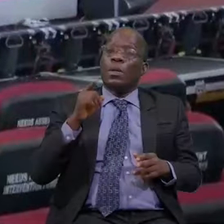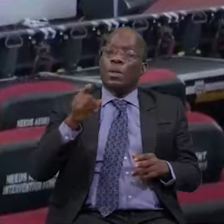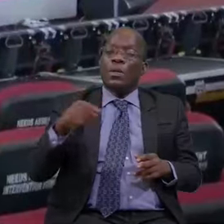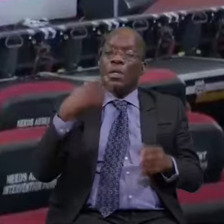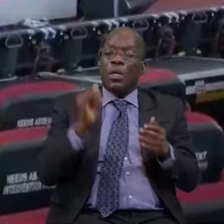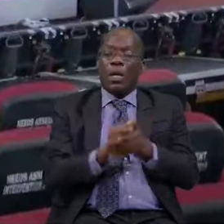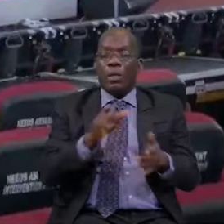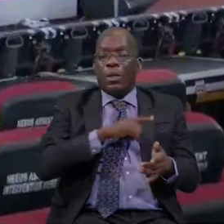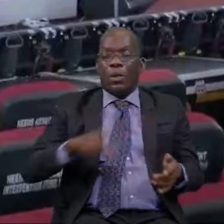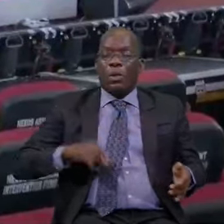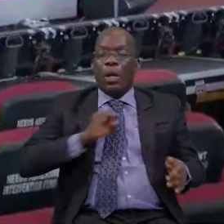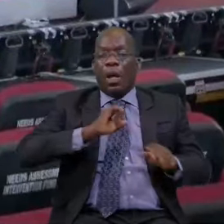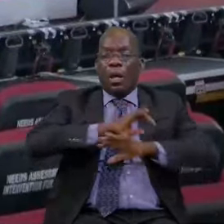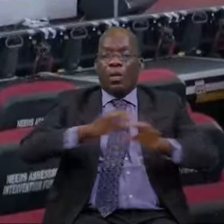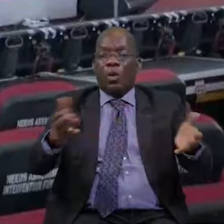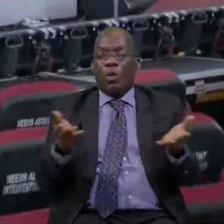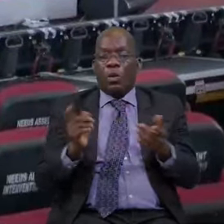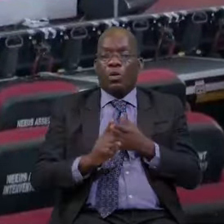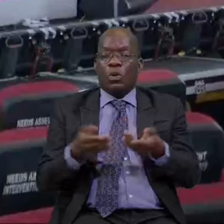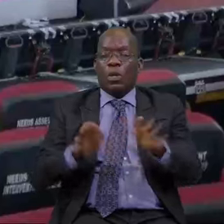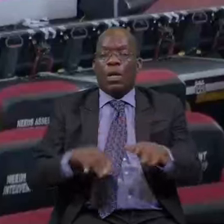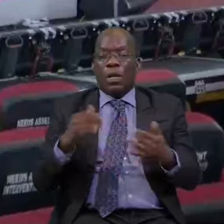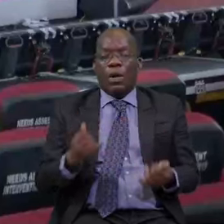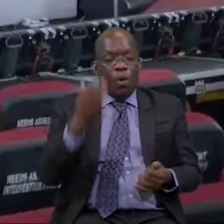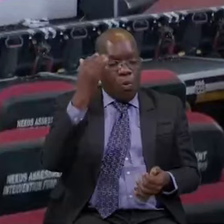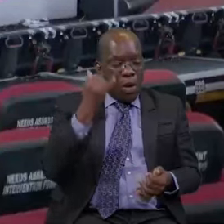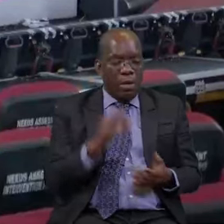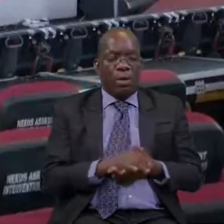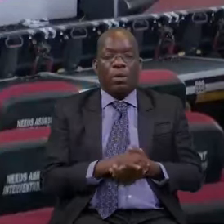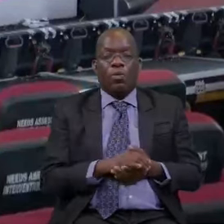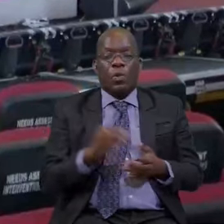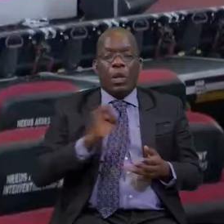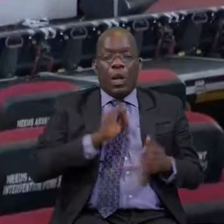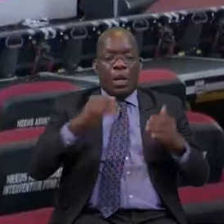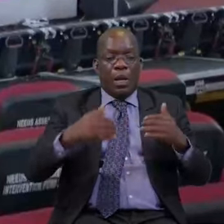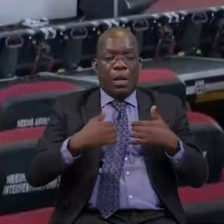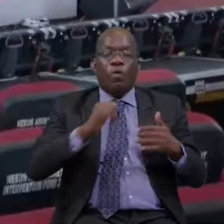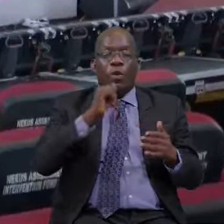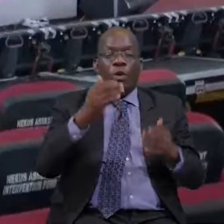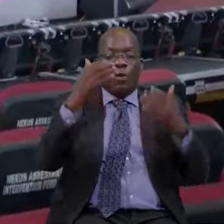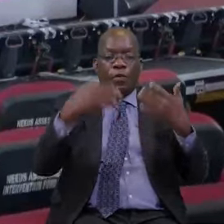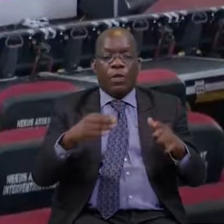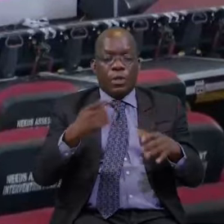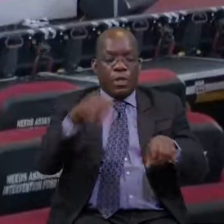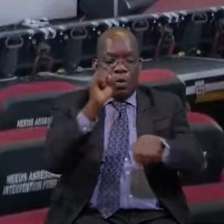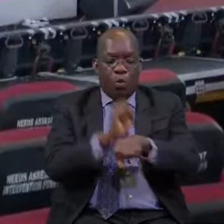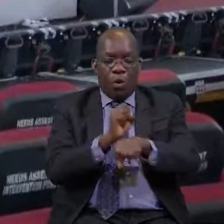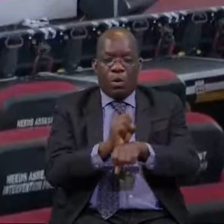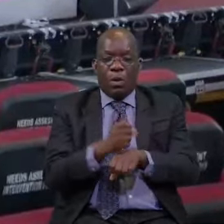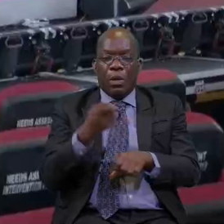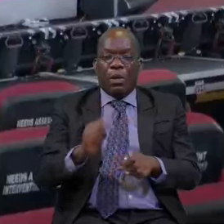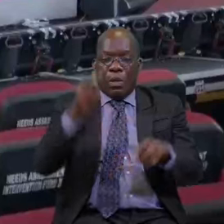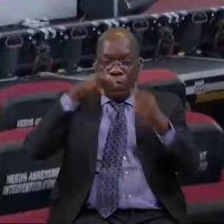ce qui est arrivé, il a dit, Seigneur, je ne veux pas mourir maintenant. Pourquoi ne veux-tu pas mourir maintenant? Non, je n'ai pas